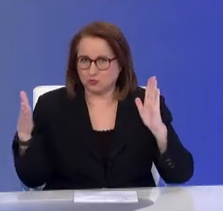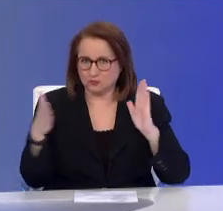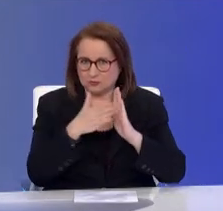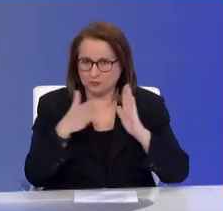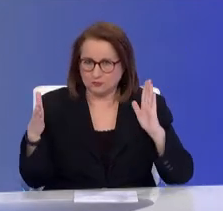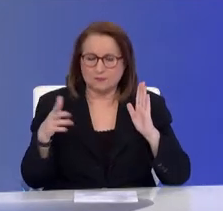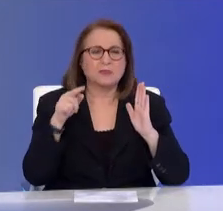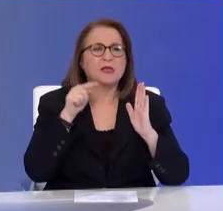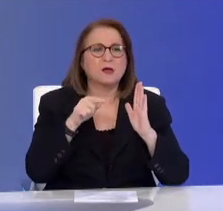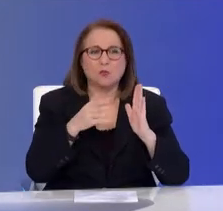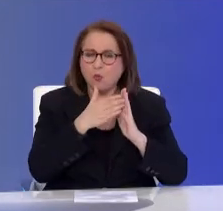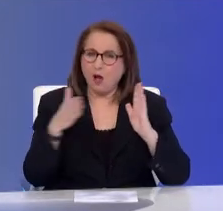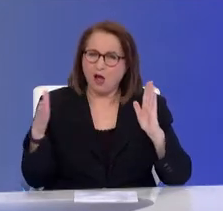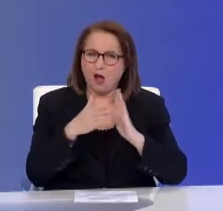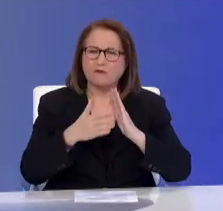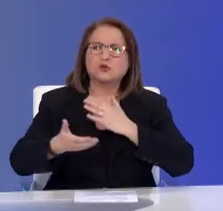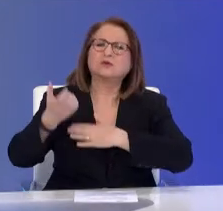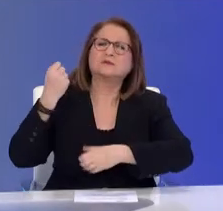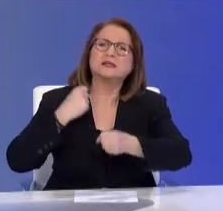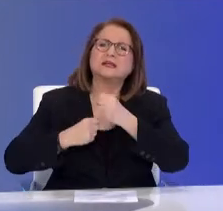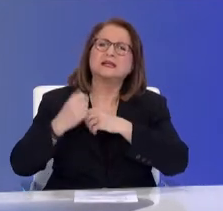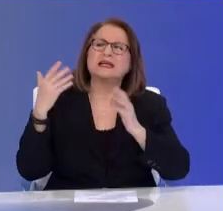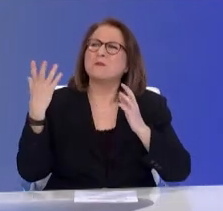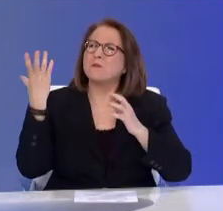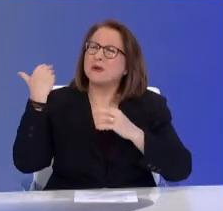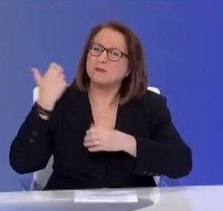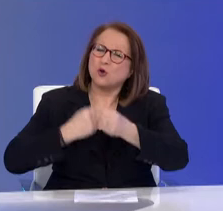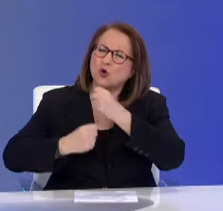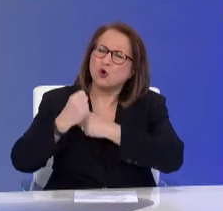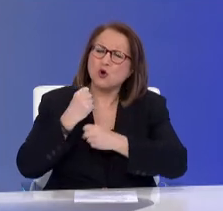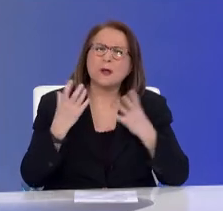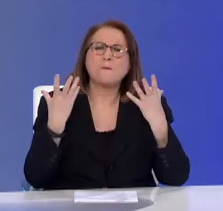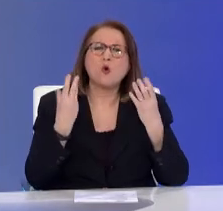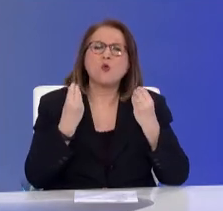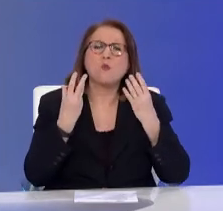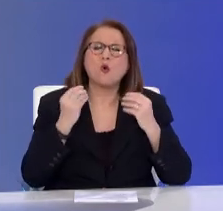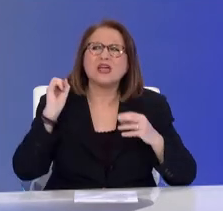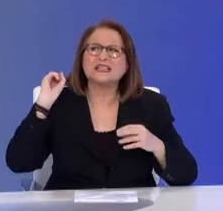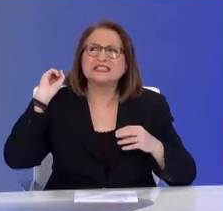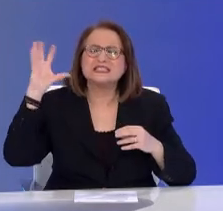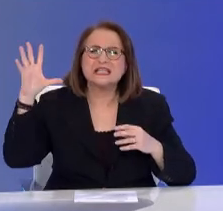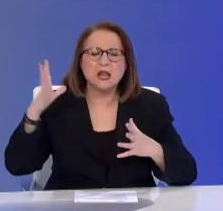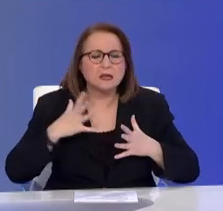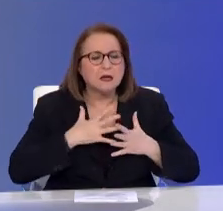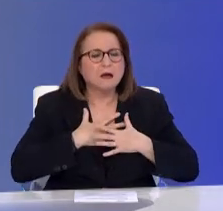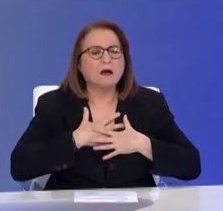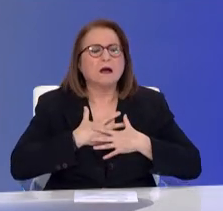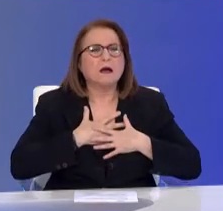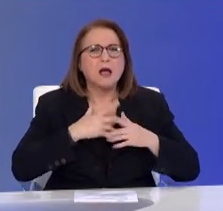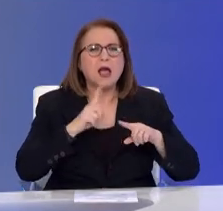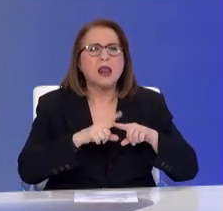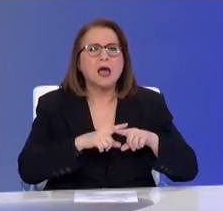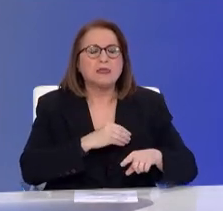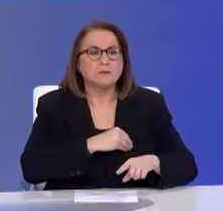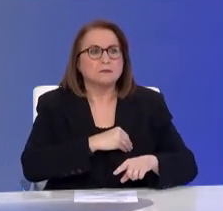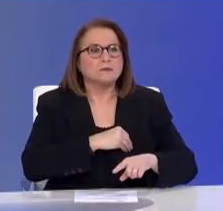άγγιξε χιλιάδες ξένους εξαιτίας της επανάστασης